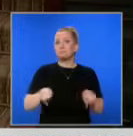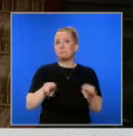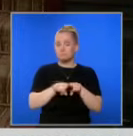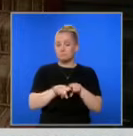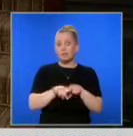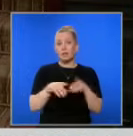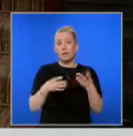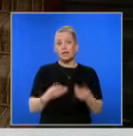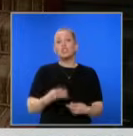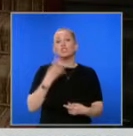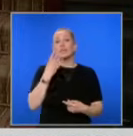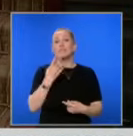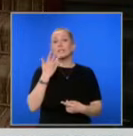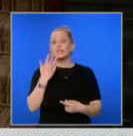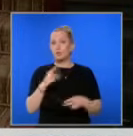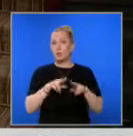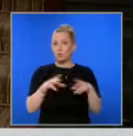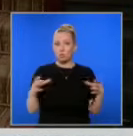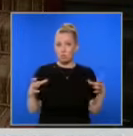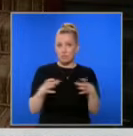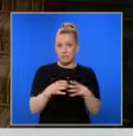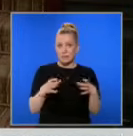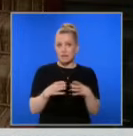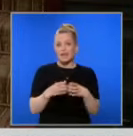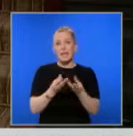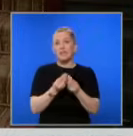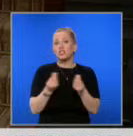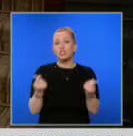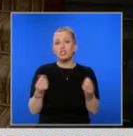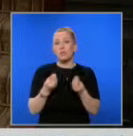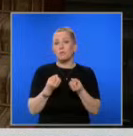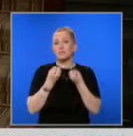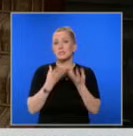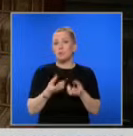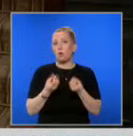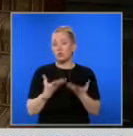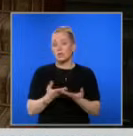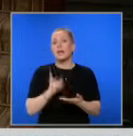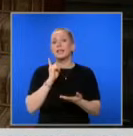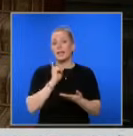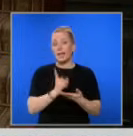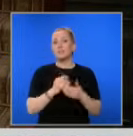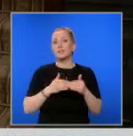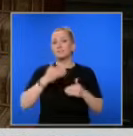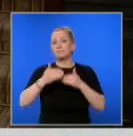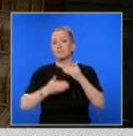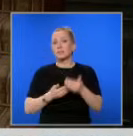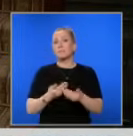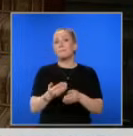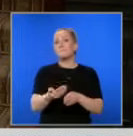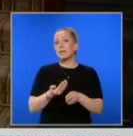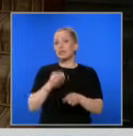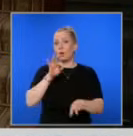че 49-тото Народно събрание е изчерпало капацитета си и трябва да се върви към предсрочни парламентарни